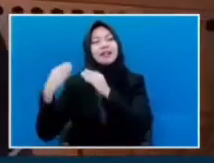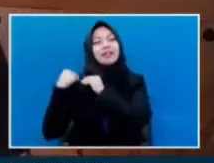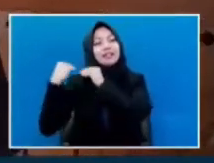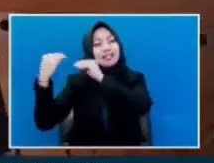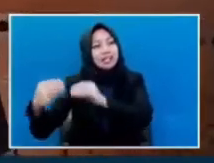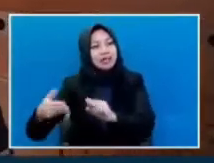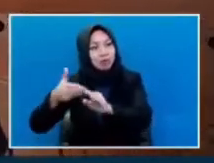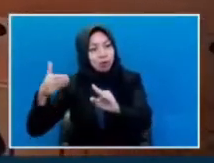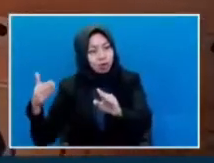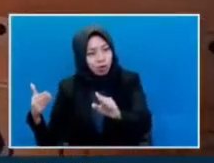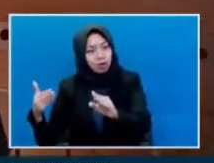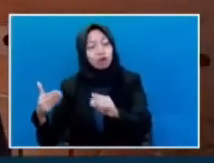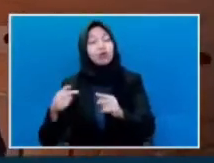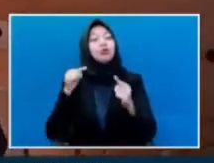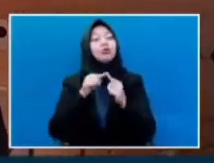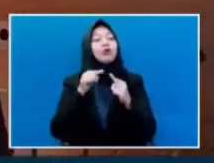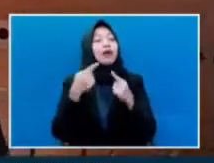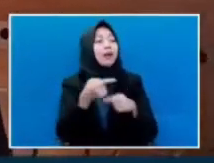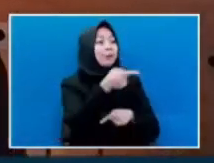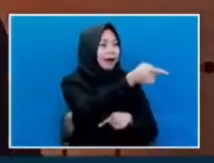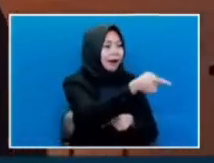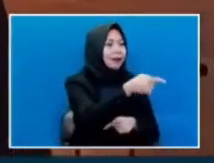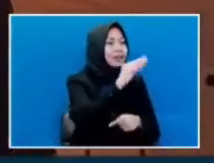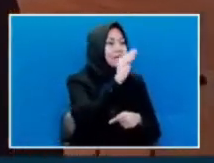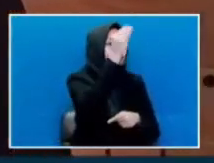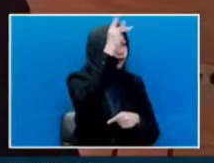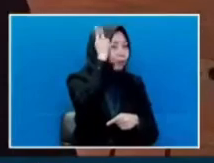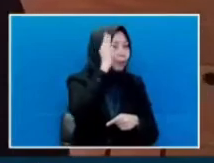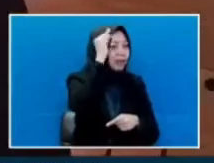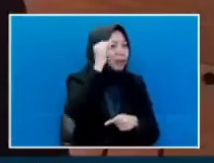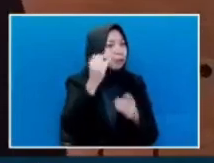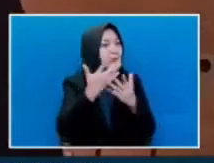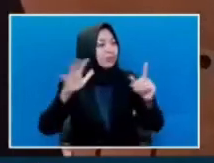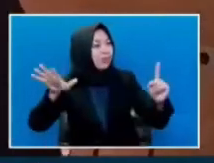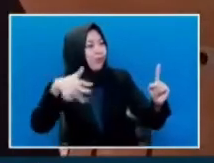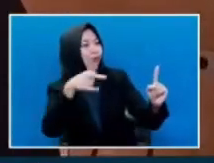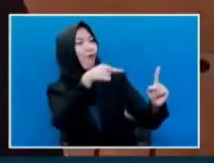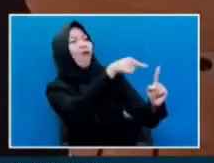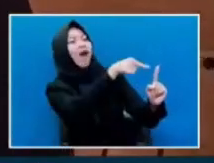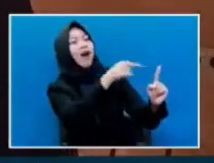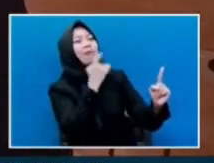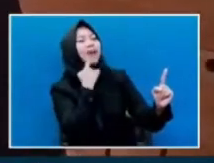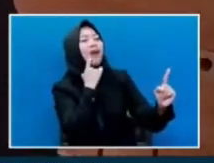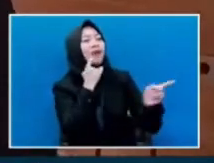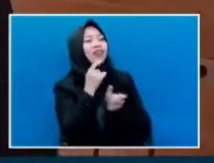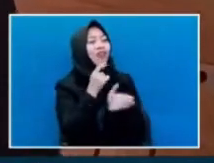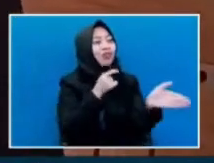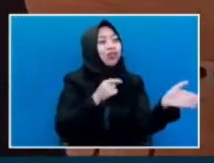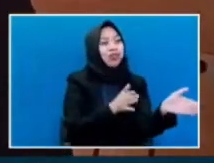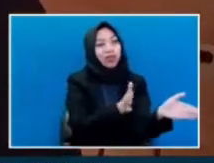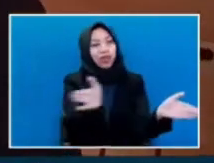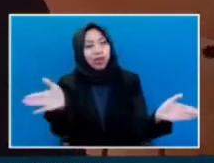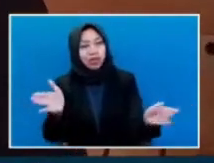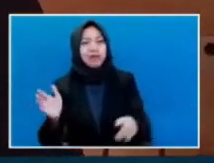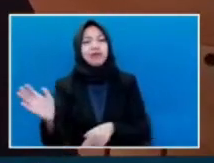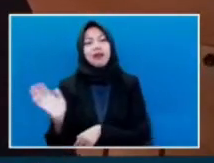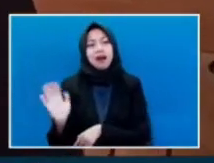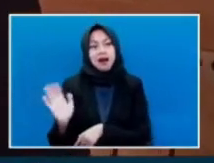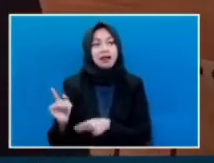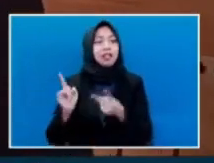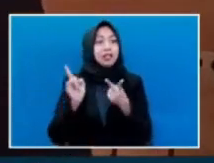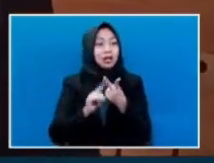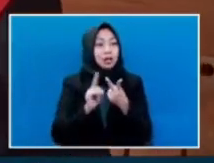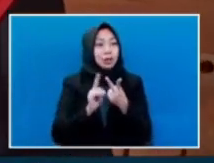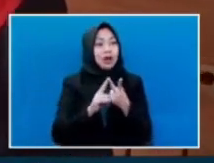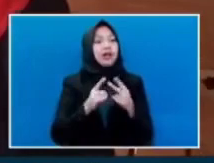tidak di anggap bermain di dua kaki yang kedua agar Pak Jokowi juga